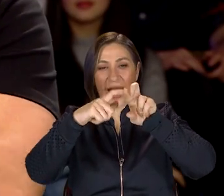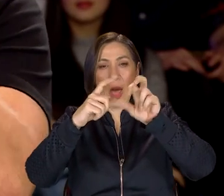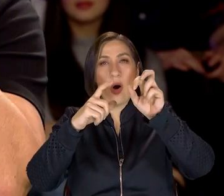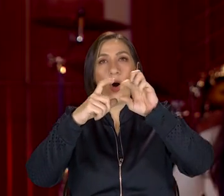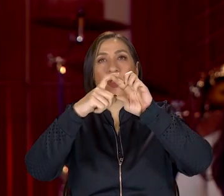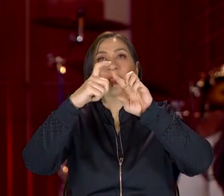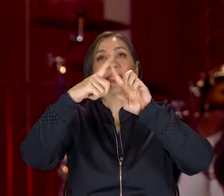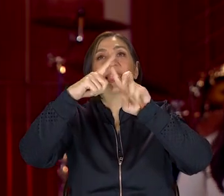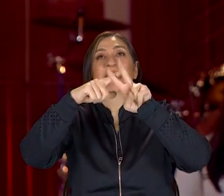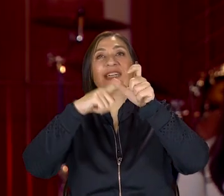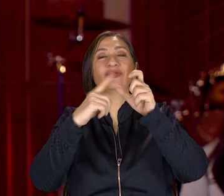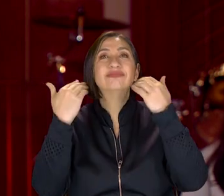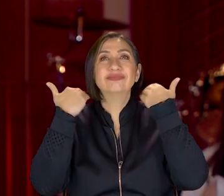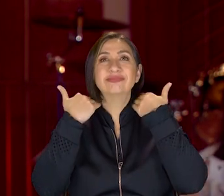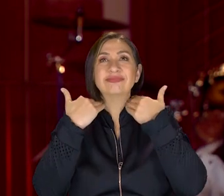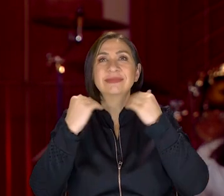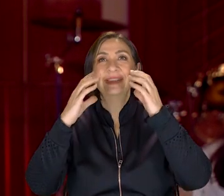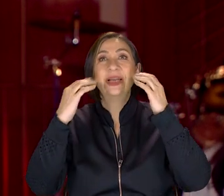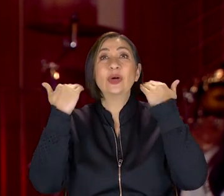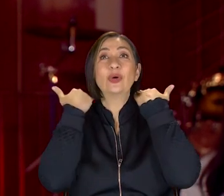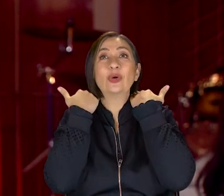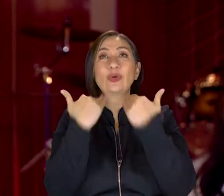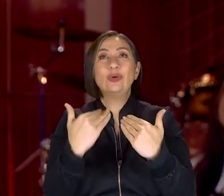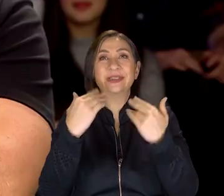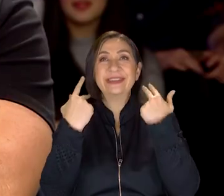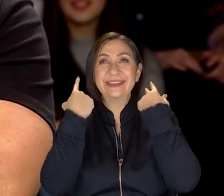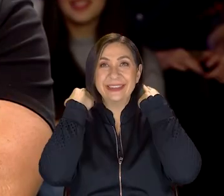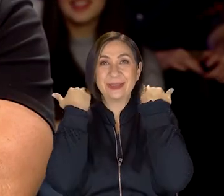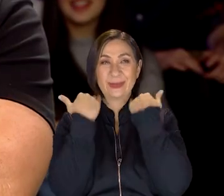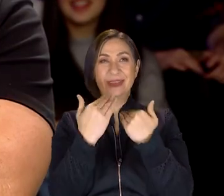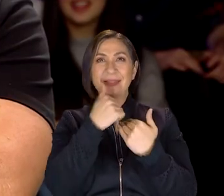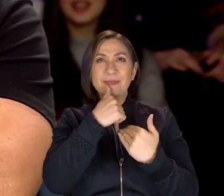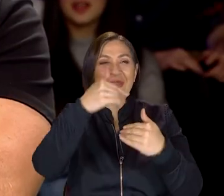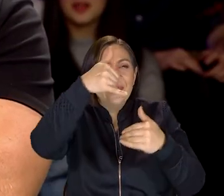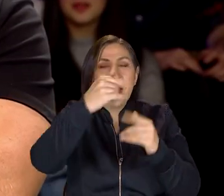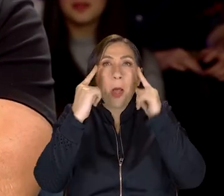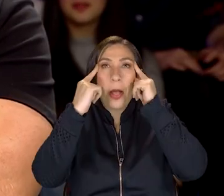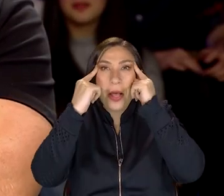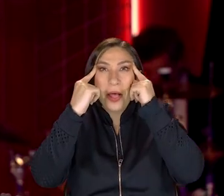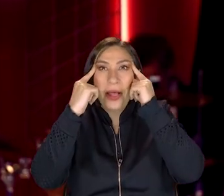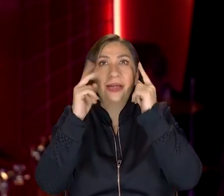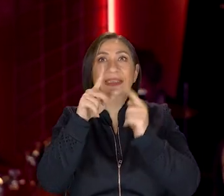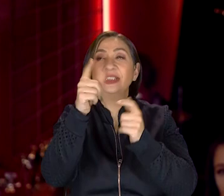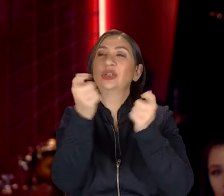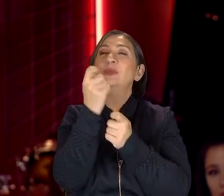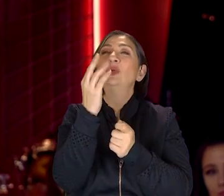Böyle bekliyor. Hafif şurada saçlar. Evet şurada. Evet. Şöyle küt kesilmiş. Küt kesilmiş. Evet. Ve diyor ki